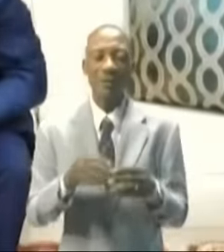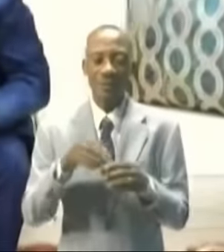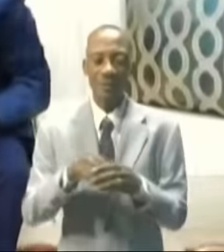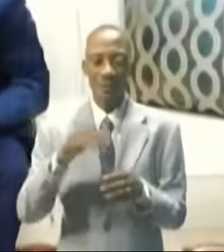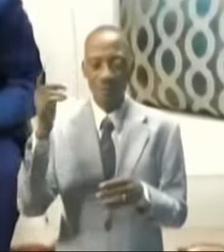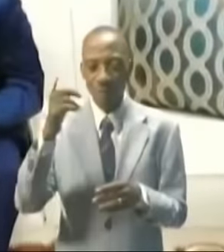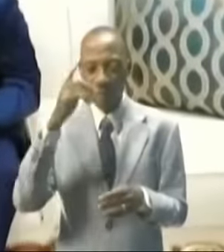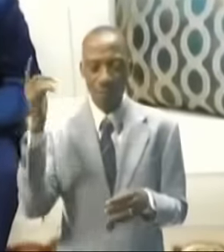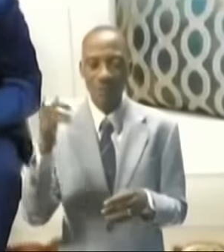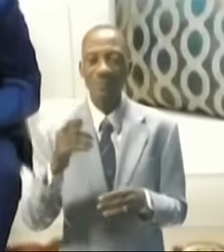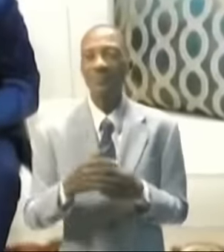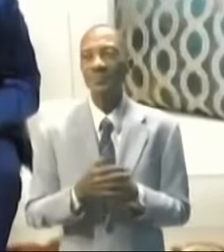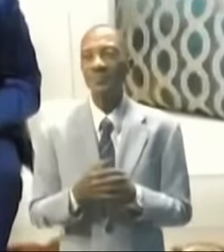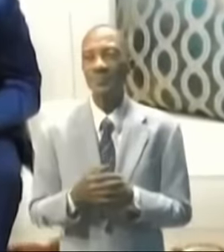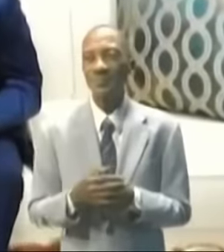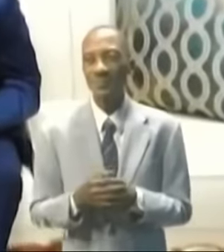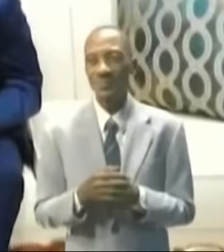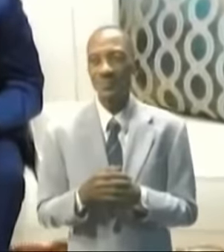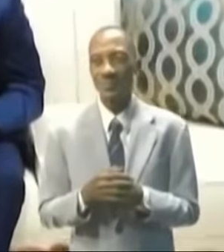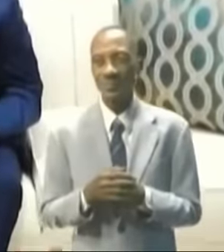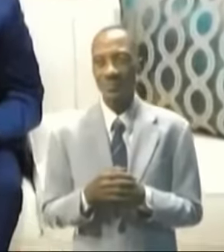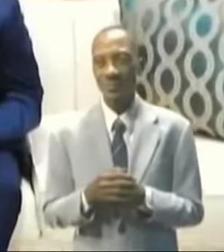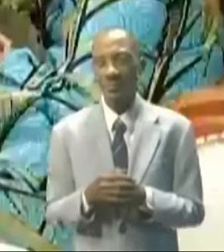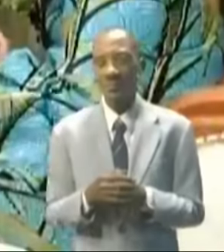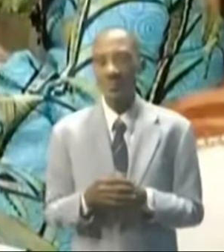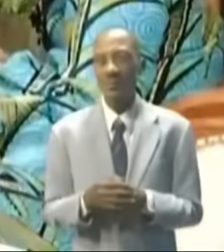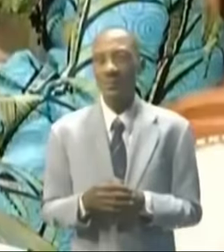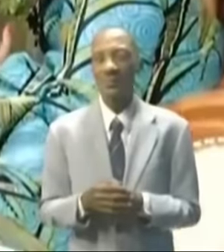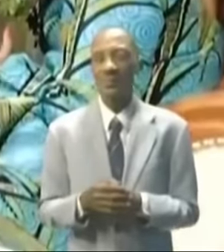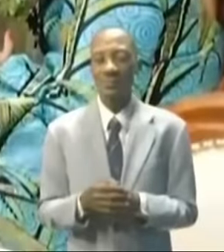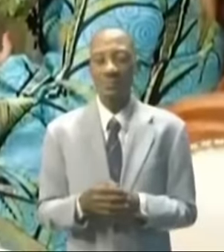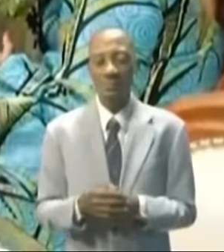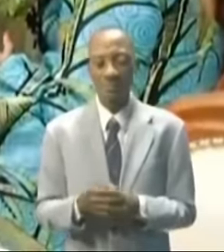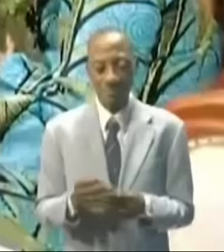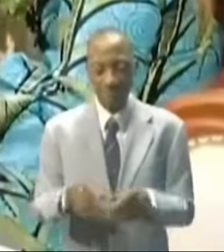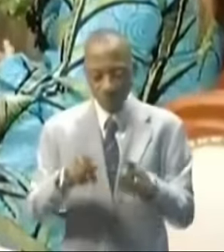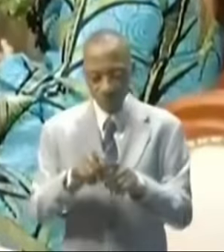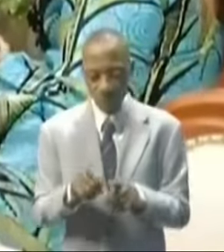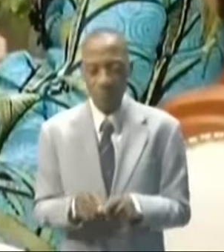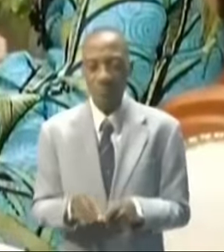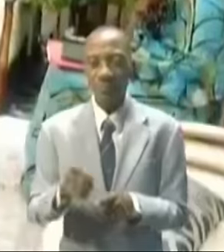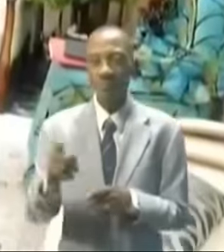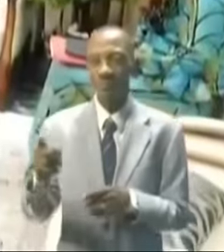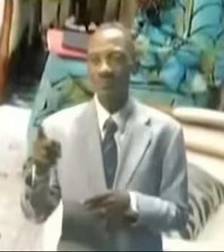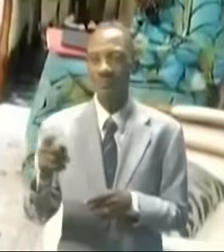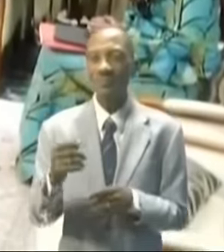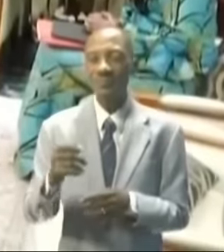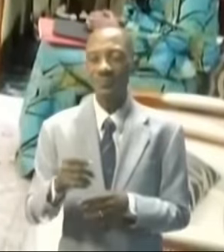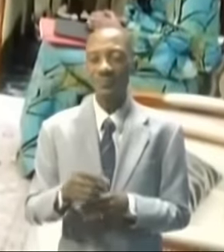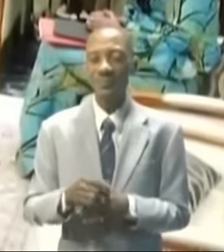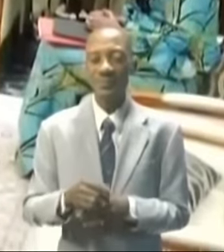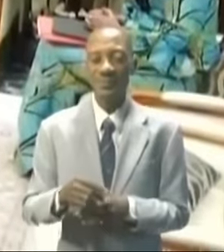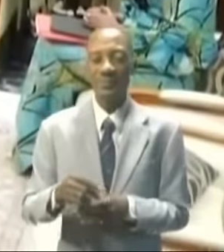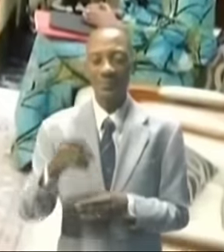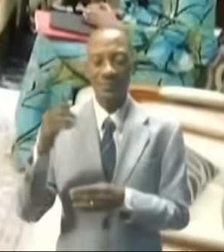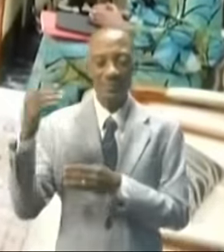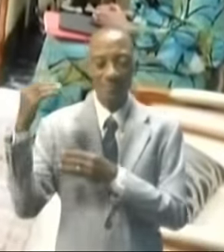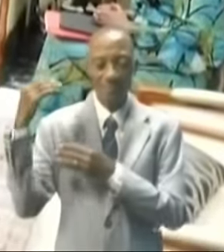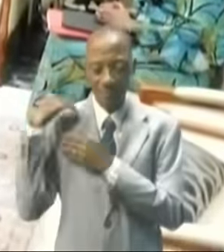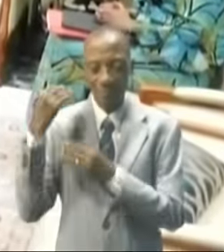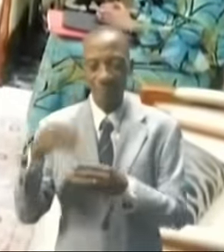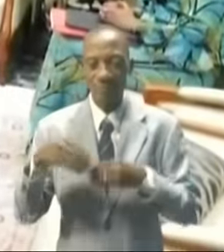était porteuse d'une invitation adressée au président Félix Tshisekedi par son homologue de la République du Congo